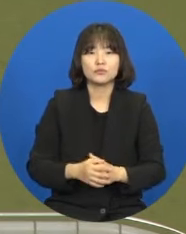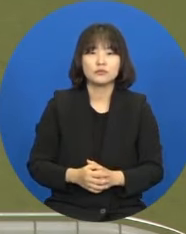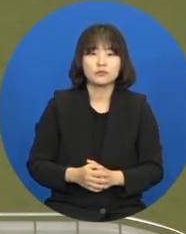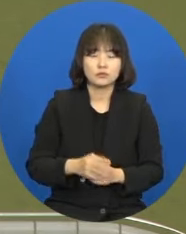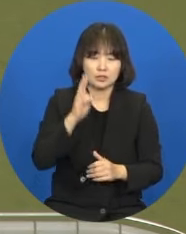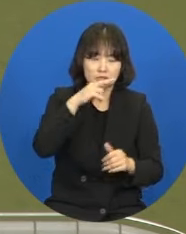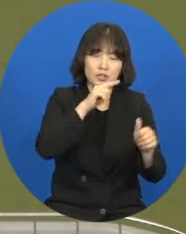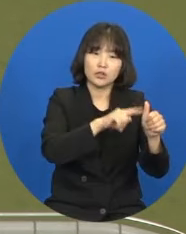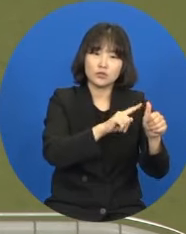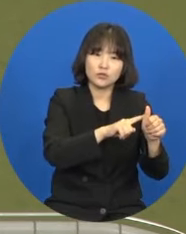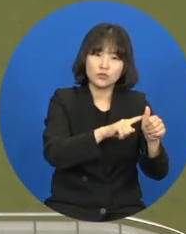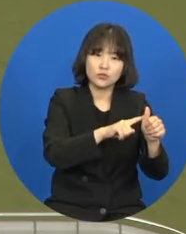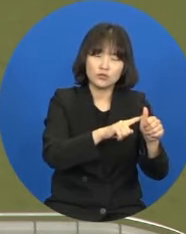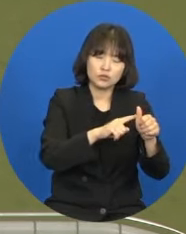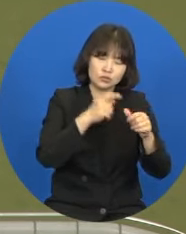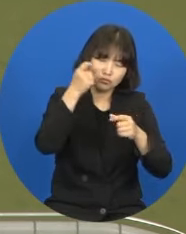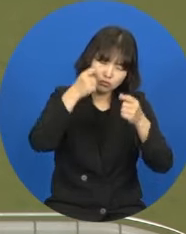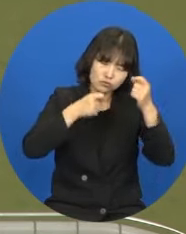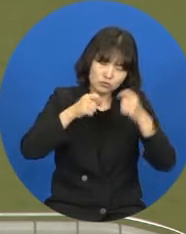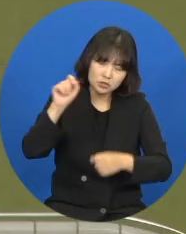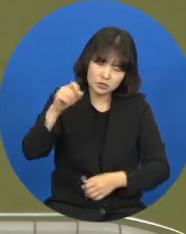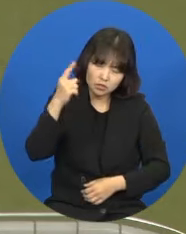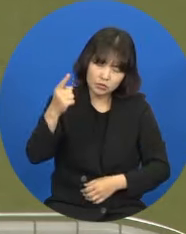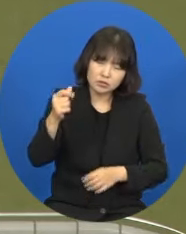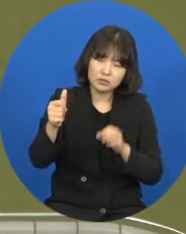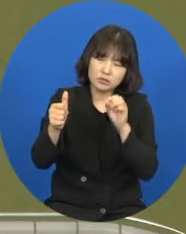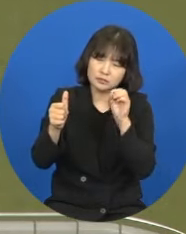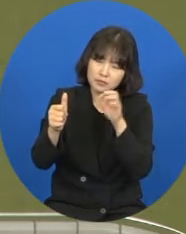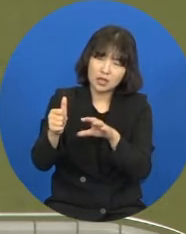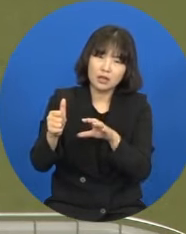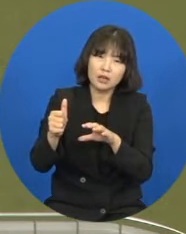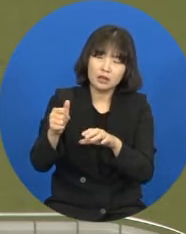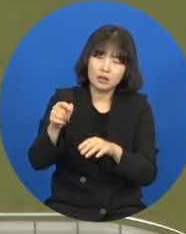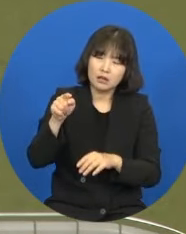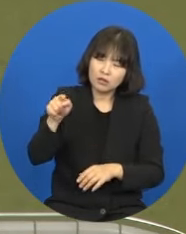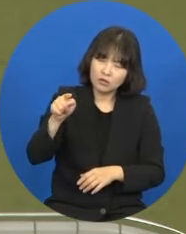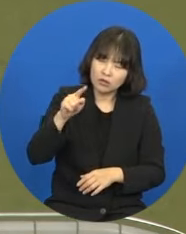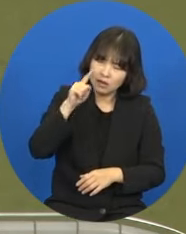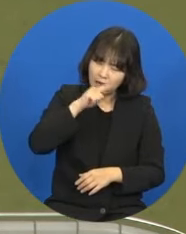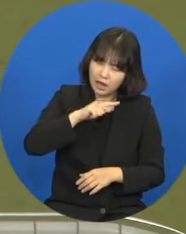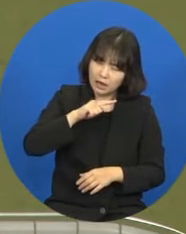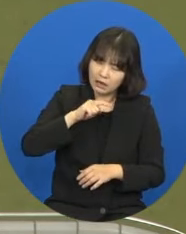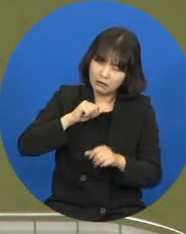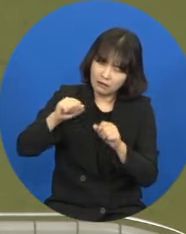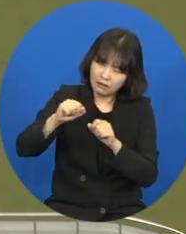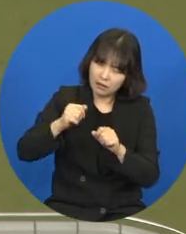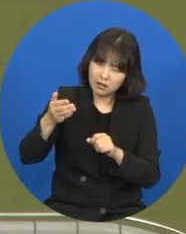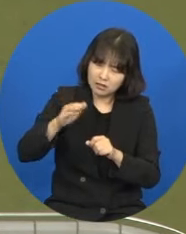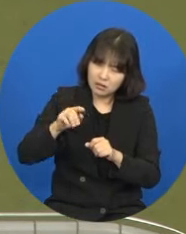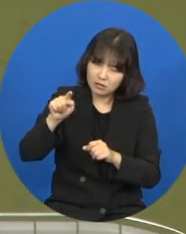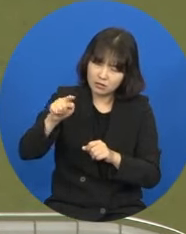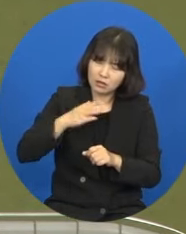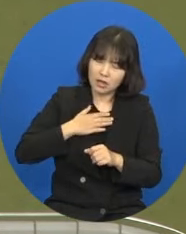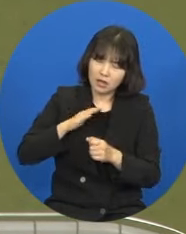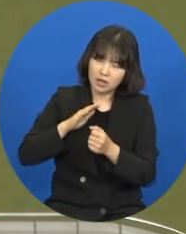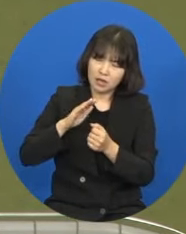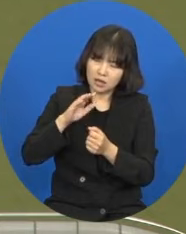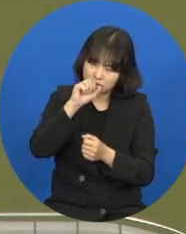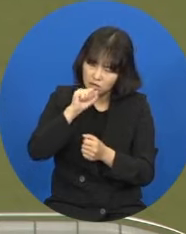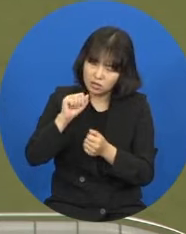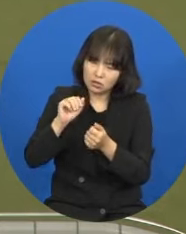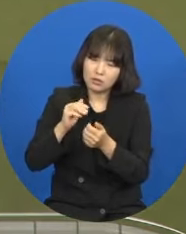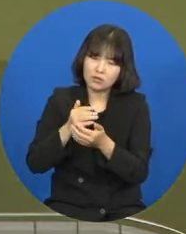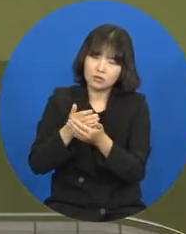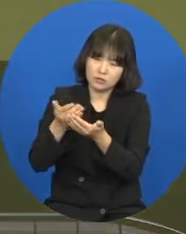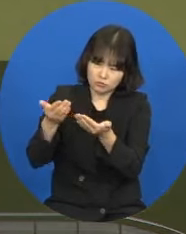사월의 입에서 그가 울면서 다윗에게 이런 얘기를 하죠 나는 너에게 참 악하게는데 너는 나에게 선을 풀었구나 하면서 이런 얘기를